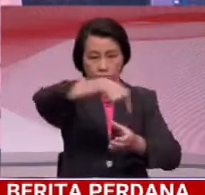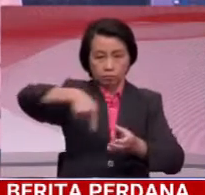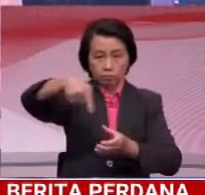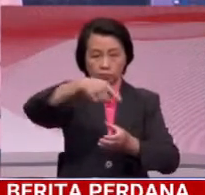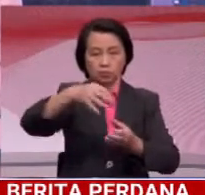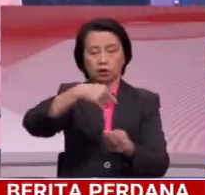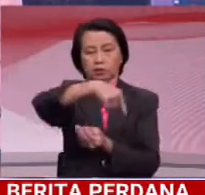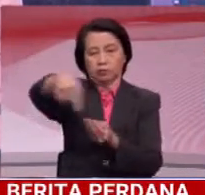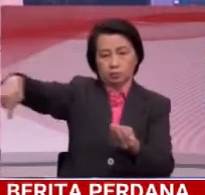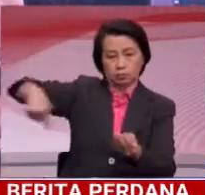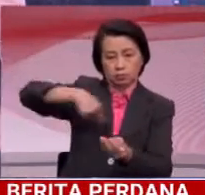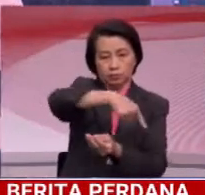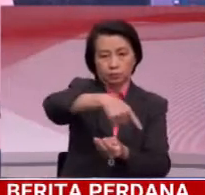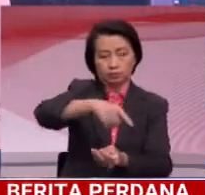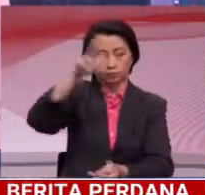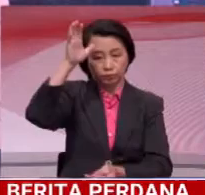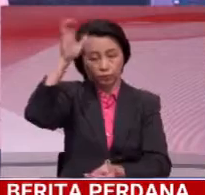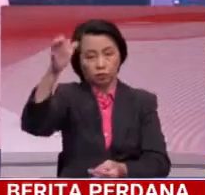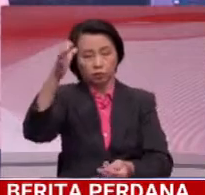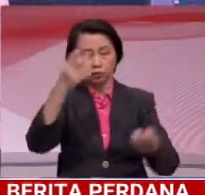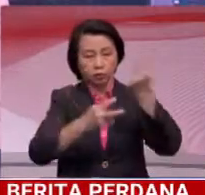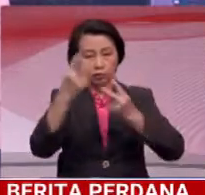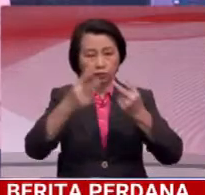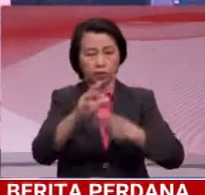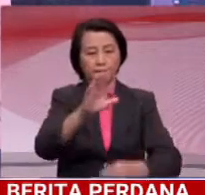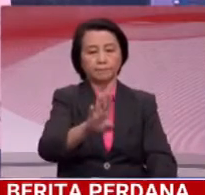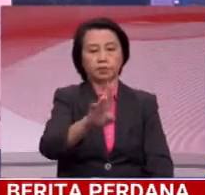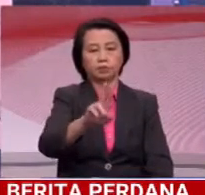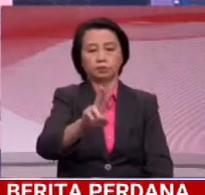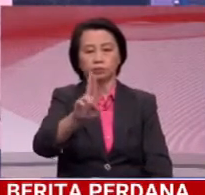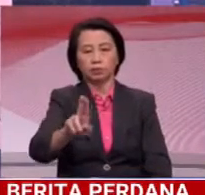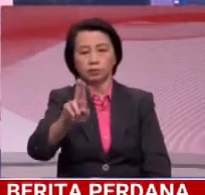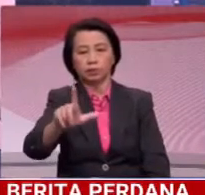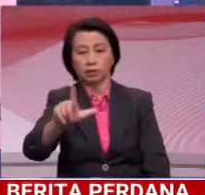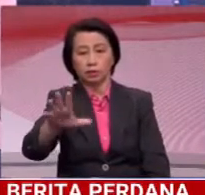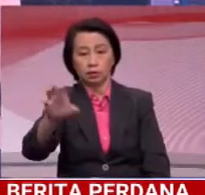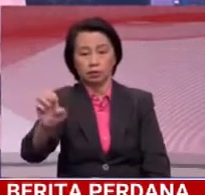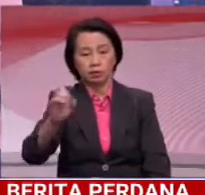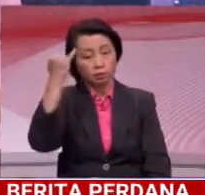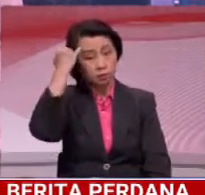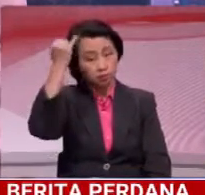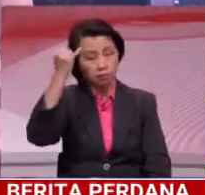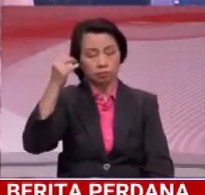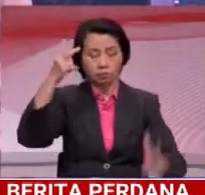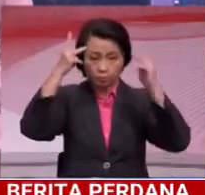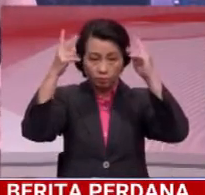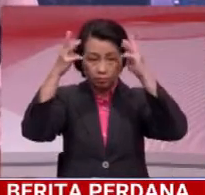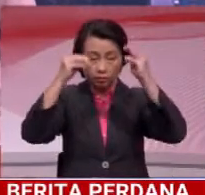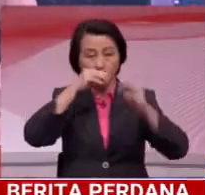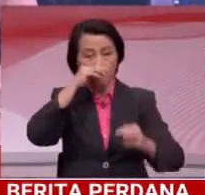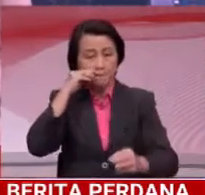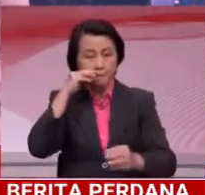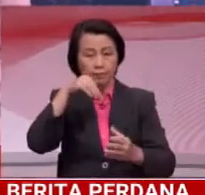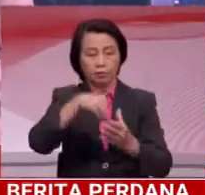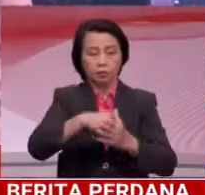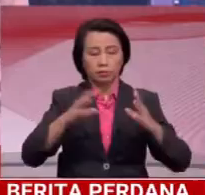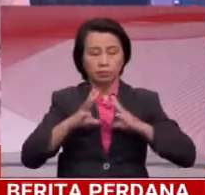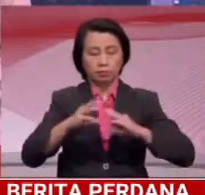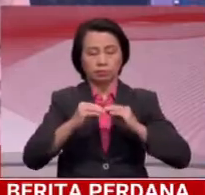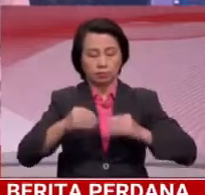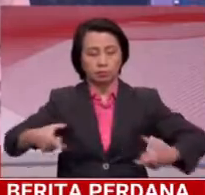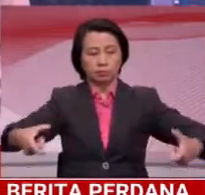dan serantau. Konsep travel bubbles seperti yang dicadangkan Perdana Menteri Tan Sri Muhyiddin Yassin di sidang kemuncak